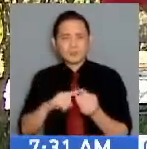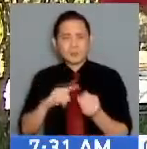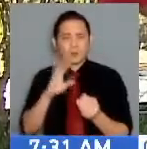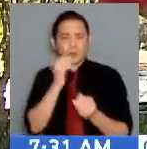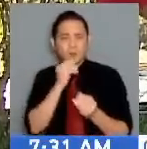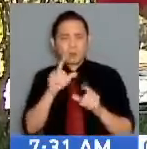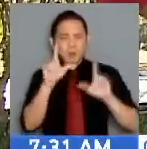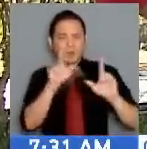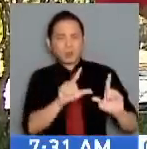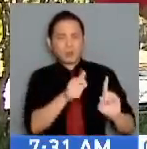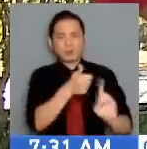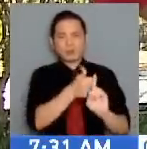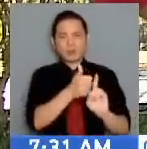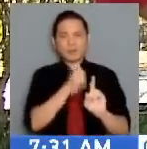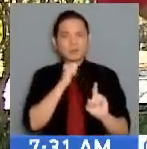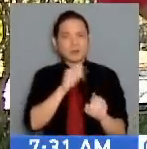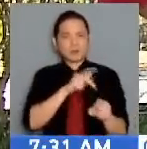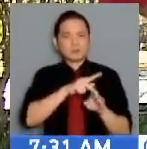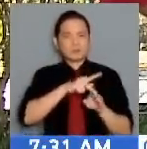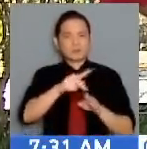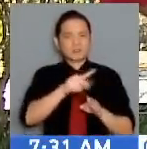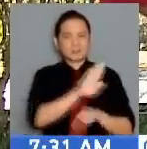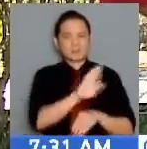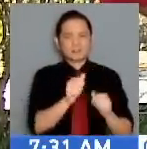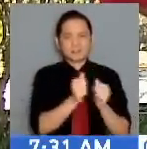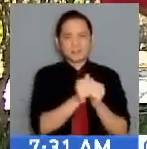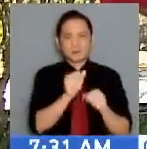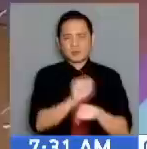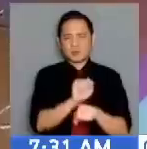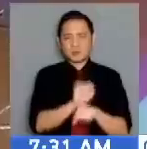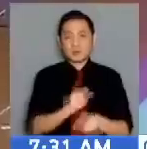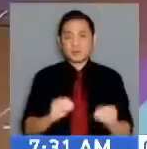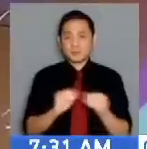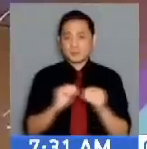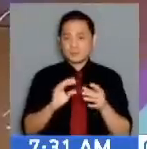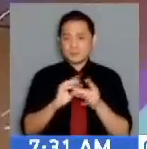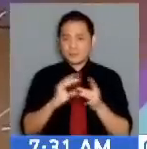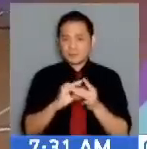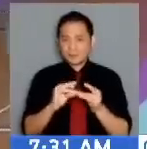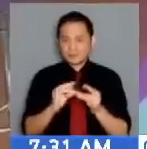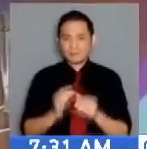Nagbigay rin siya ng payo sa young artist ngayon. Narito ang unang chika.